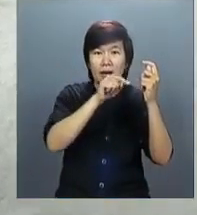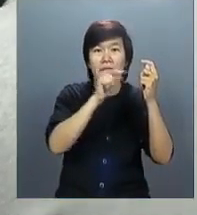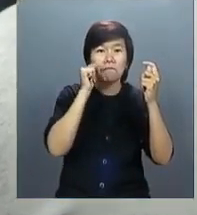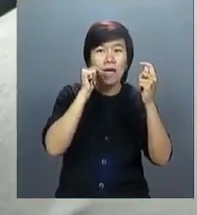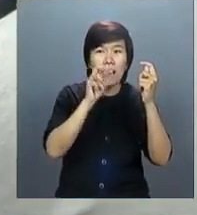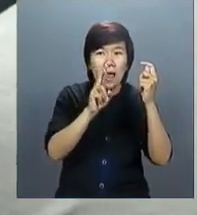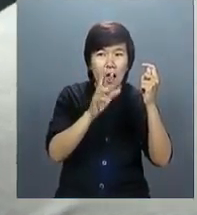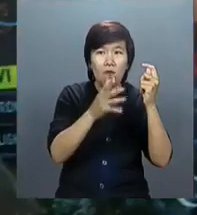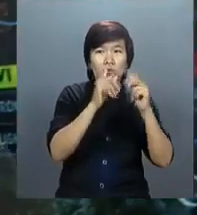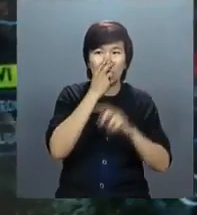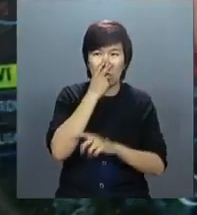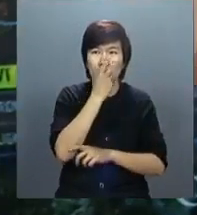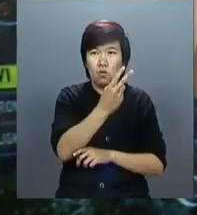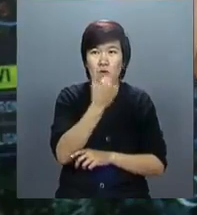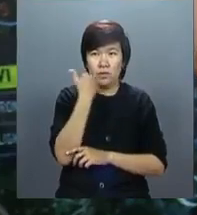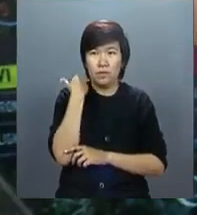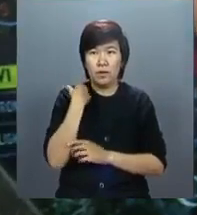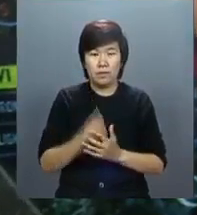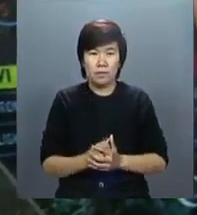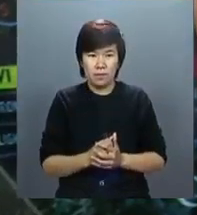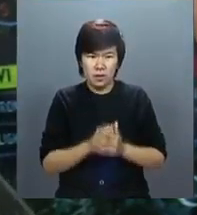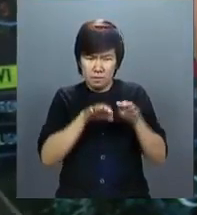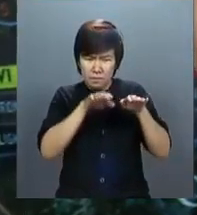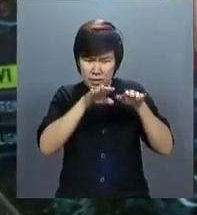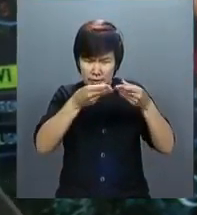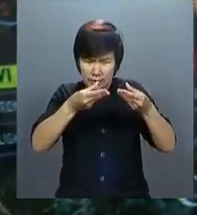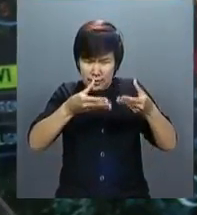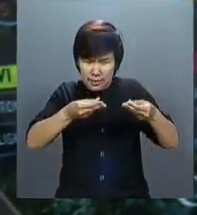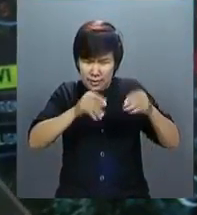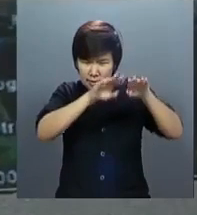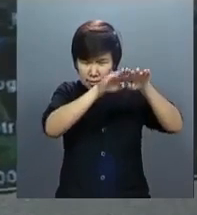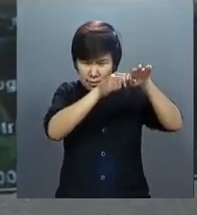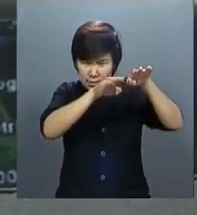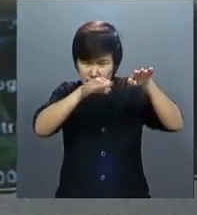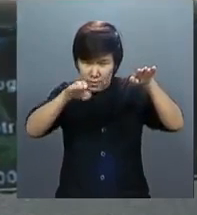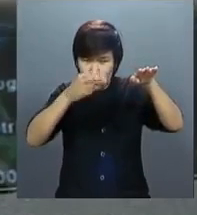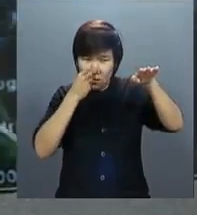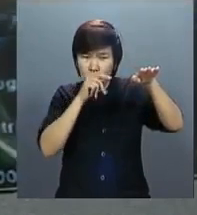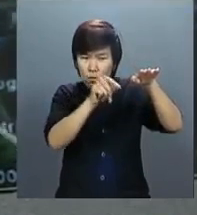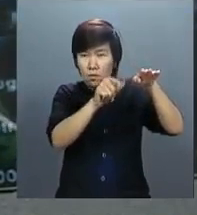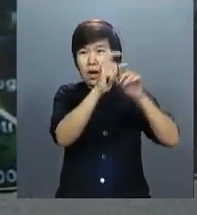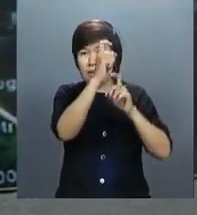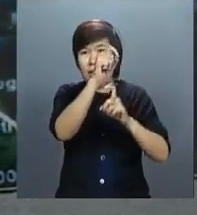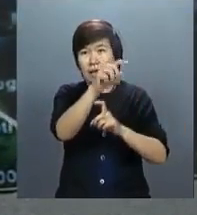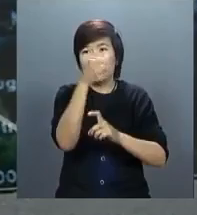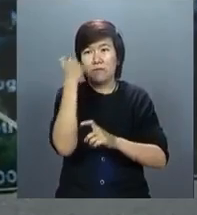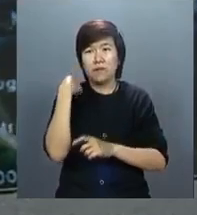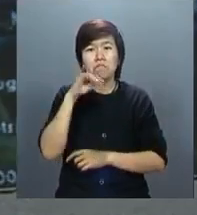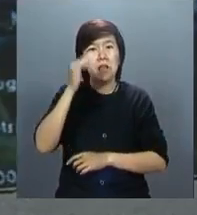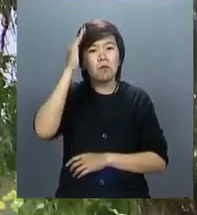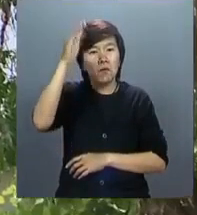ยาและรอยเลื่อนแม่ลาวที่ถือว่าเป็นรอยเลื่อนที่มีพลังอยู่ซึ่งถือว่าเป็นพื้นที่เสี่ยงที่อาจเกิดแผ่นดิน